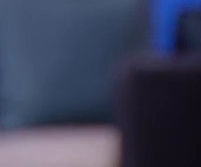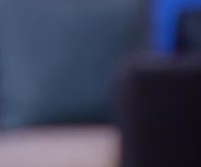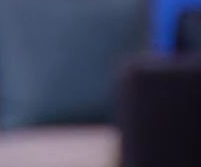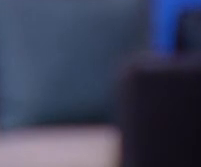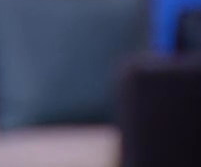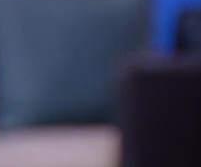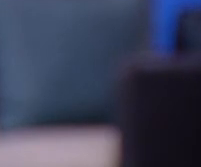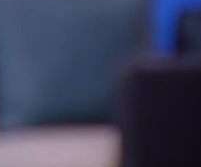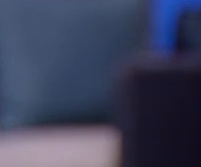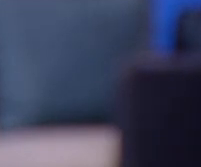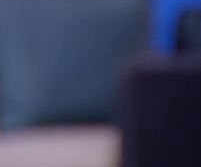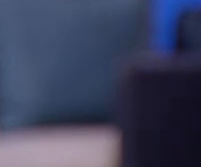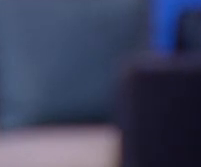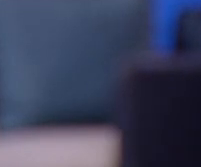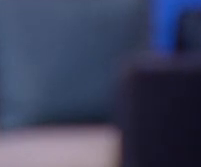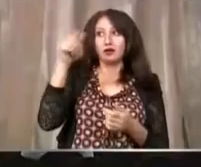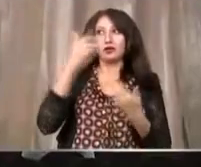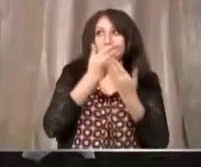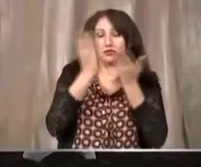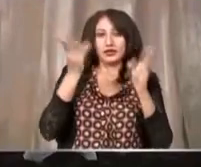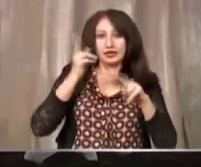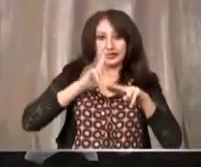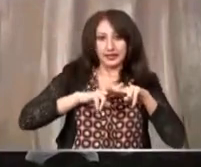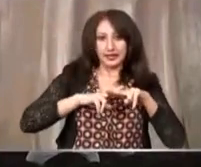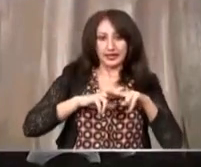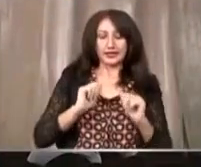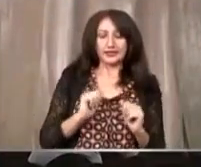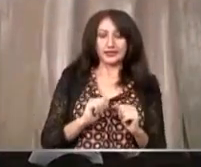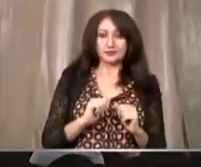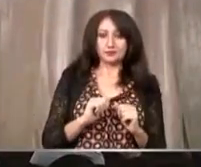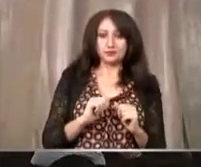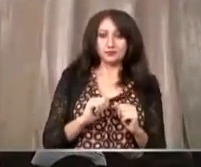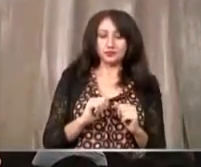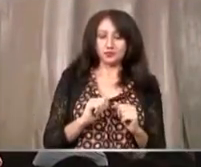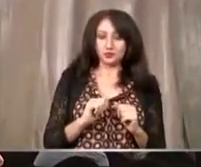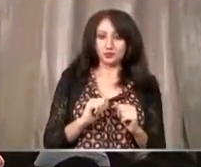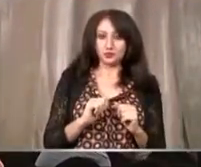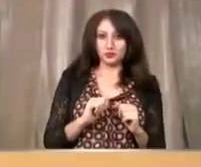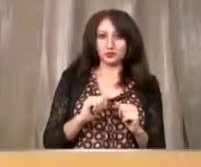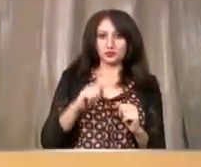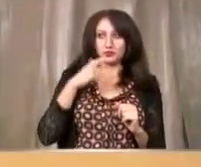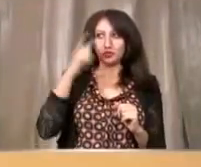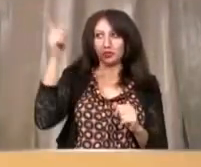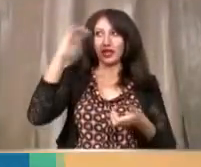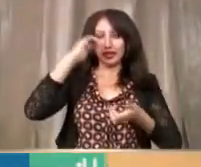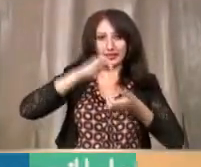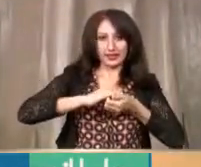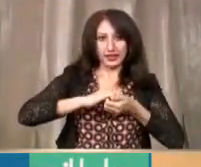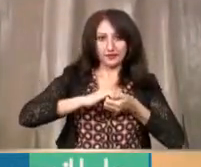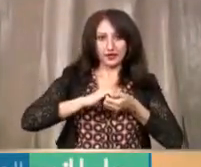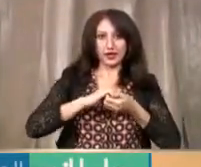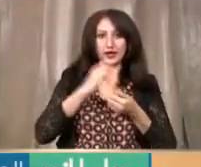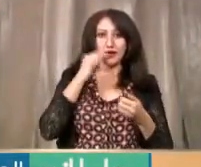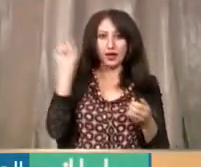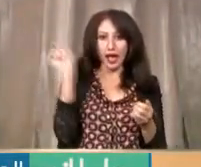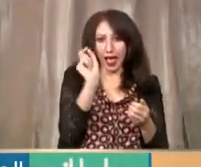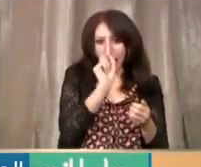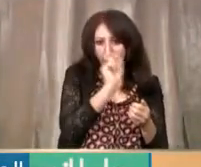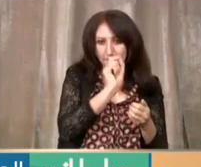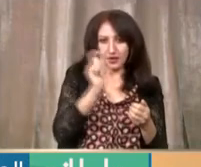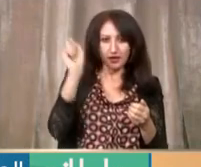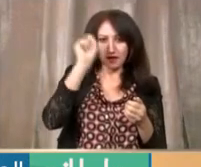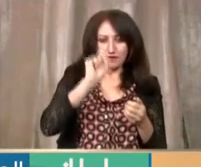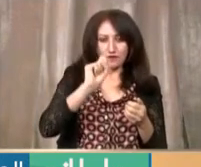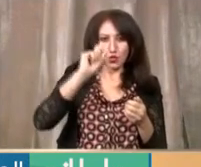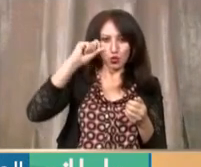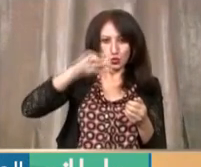وسلامه التصويت التجهيزات اللوجستيه وتم التعاقد على كميه الحبر الف سوري اللازمه لانتخابات